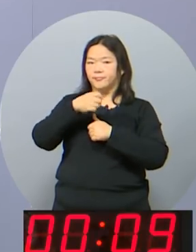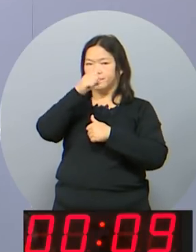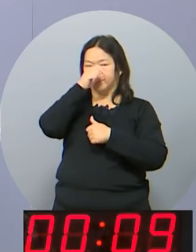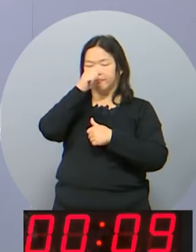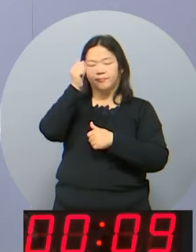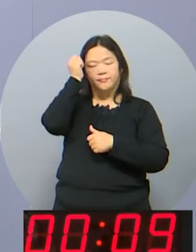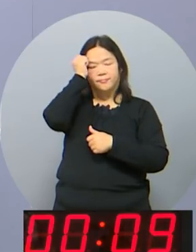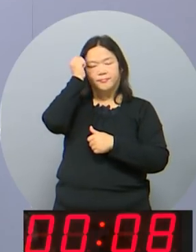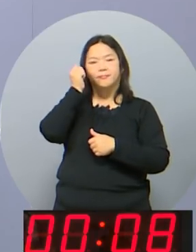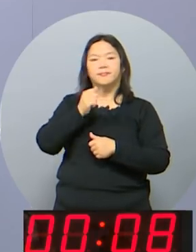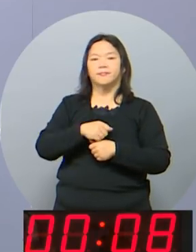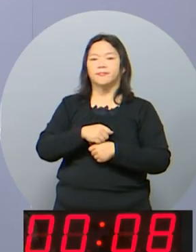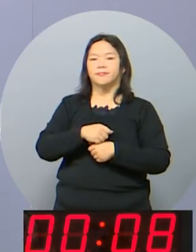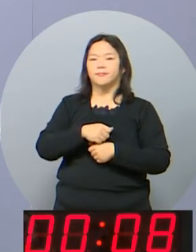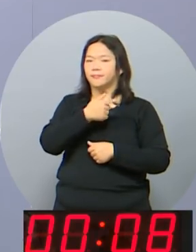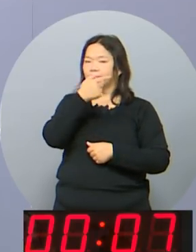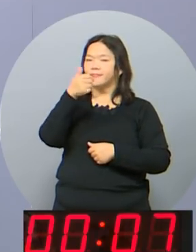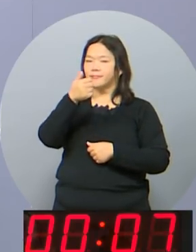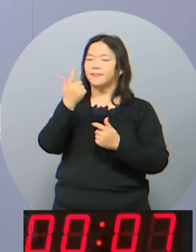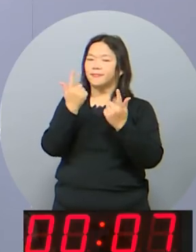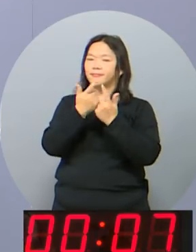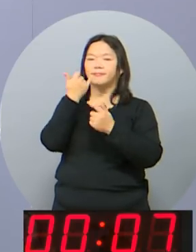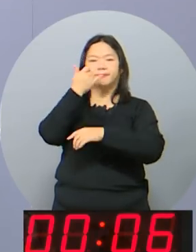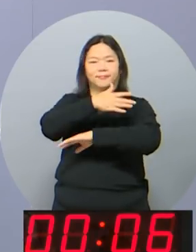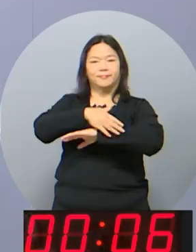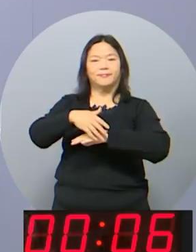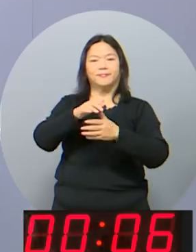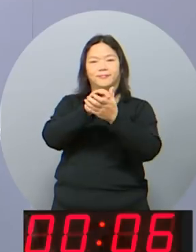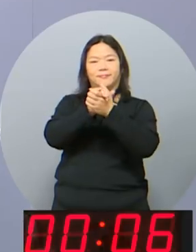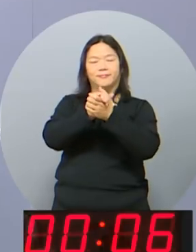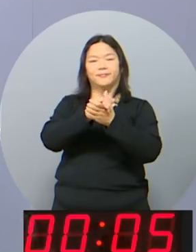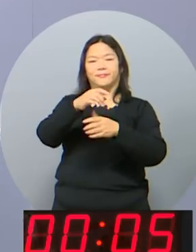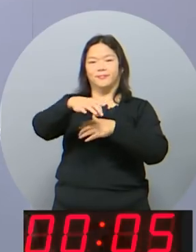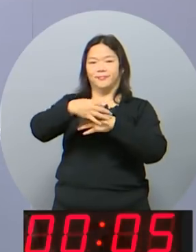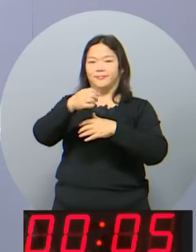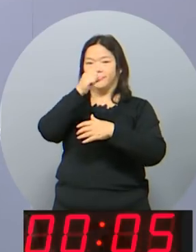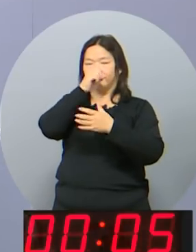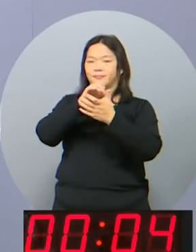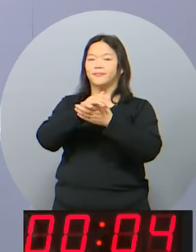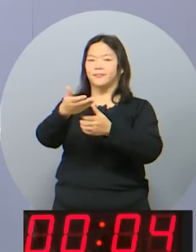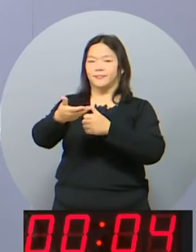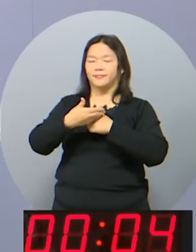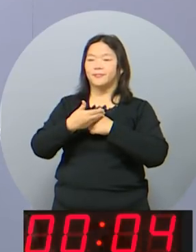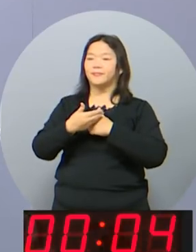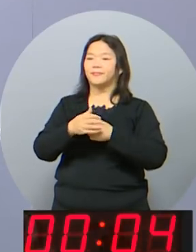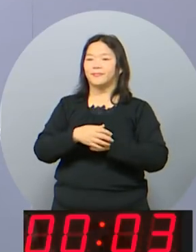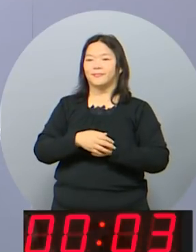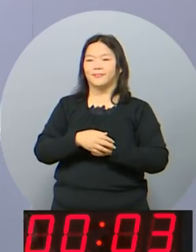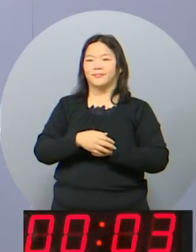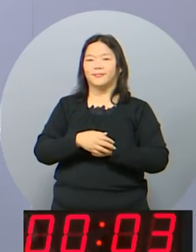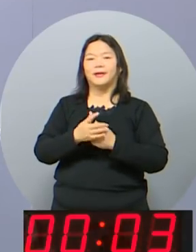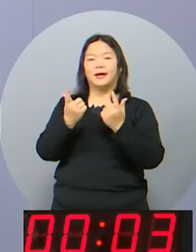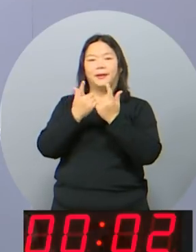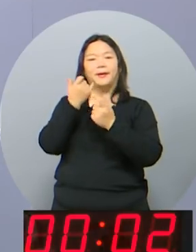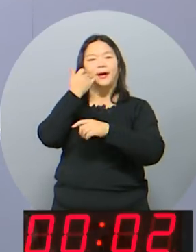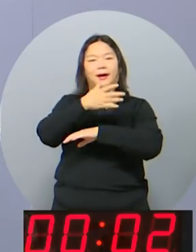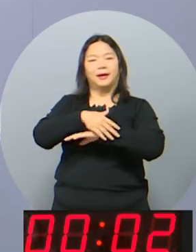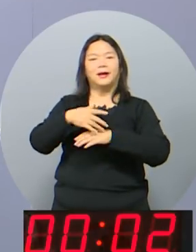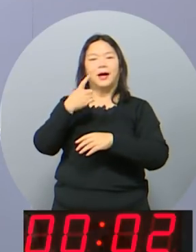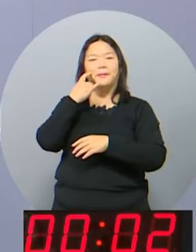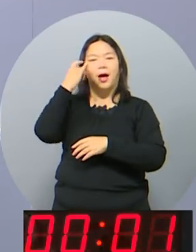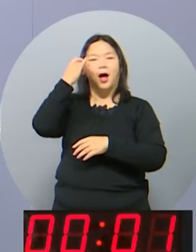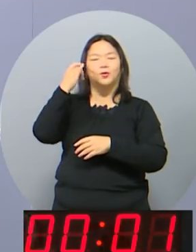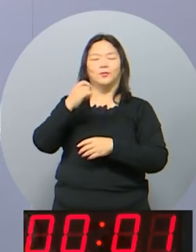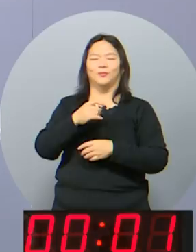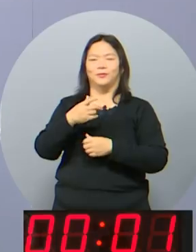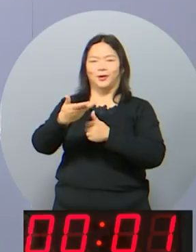所以非常感谢北海岸的各位乡亲朋友给我一个很好用的保号北海岸妈祖宝，我一